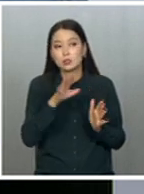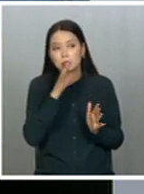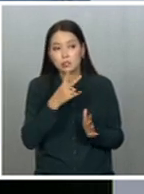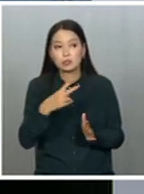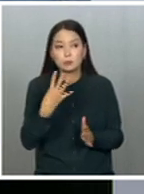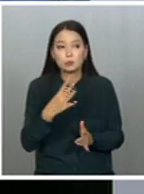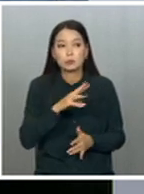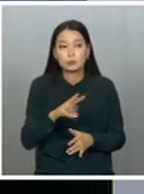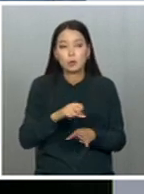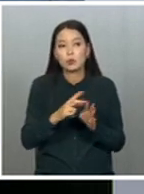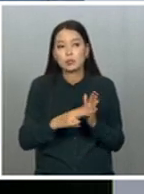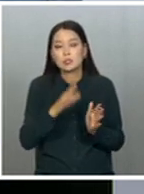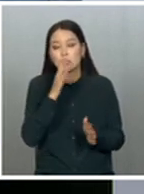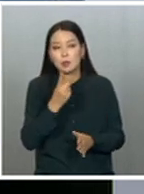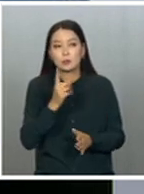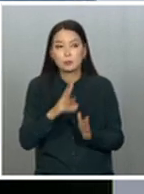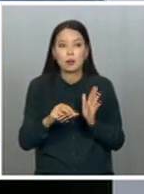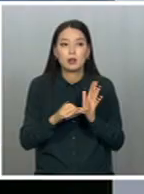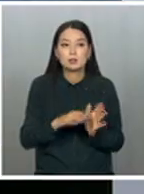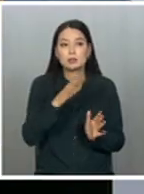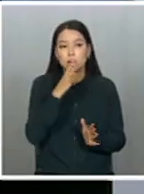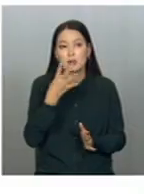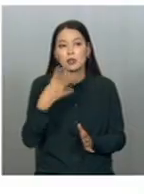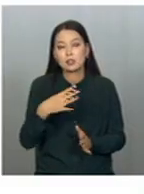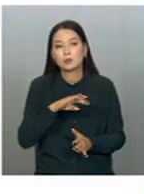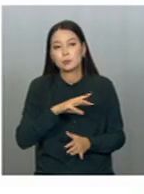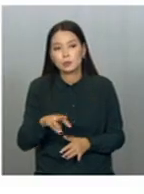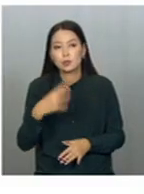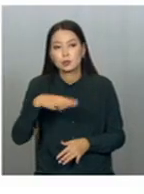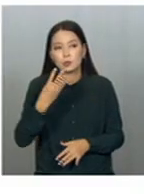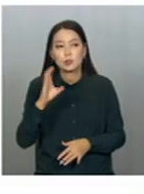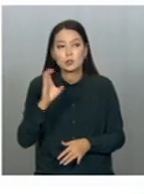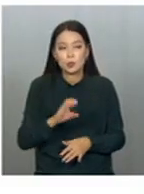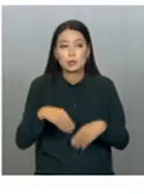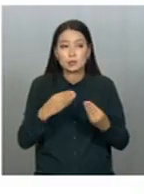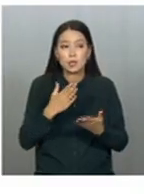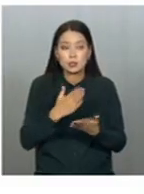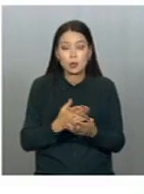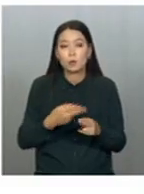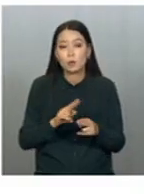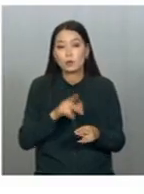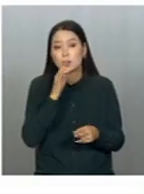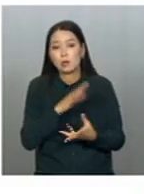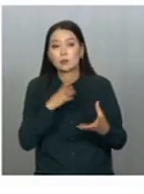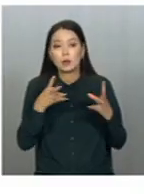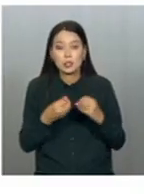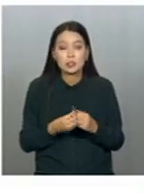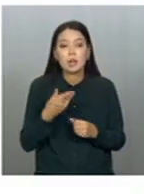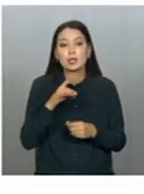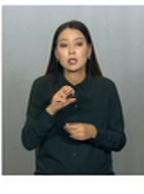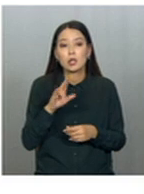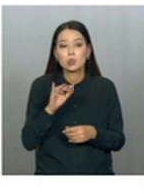1 минут, 6 сағат 40 минут 44 секунд берілген. Біз осы сағаттық өрнекті